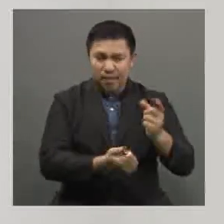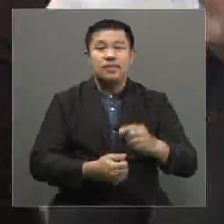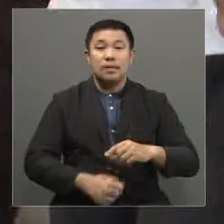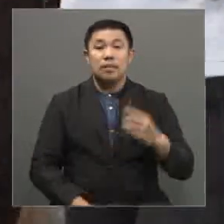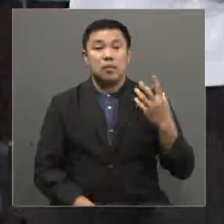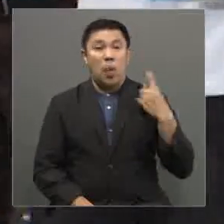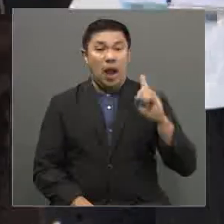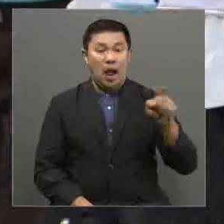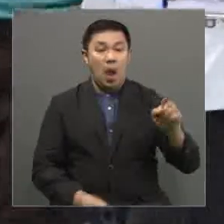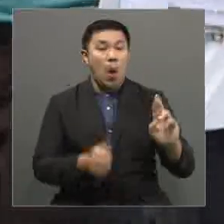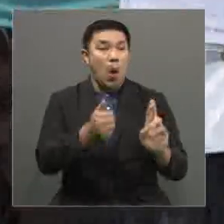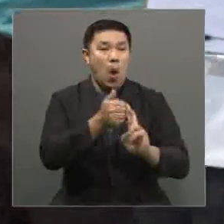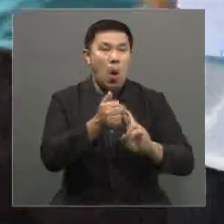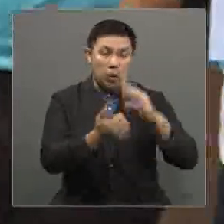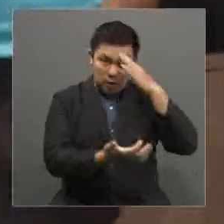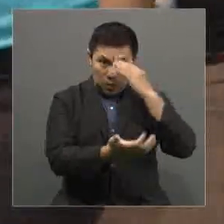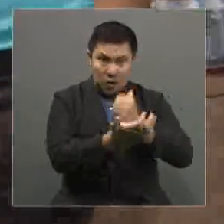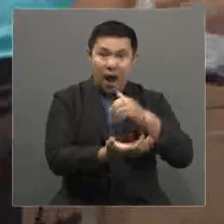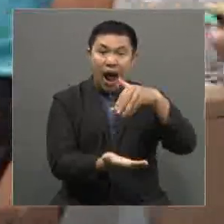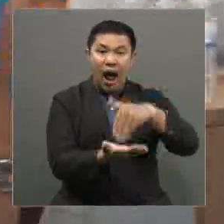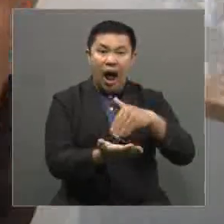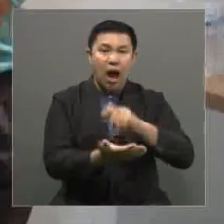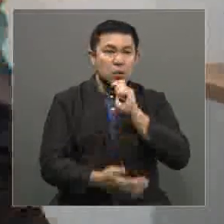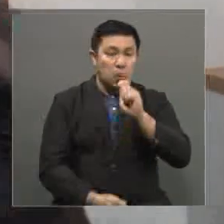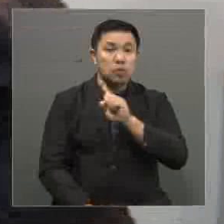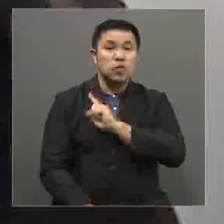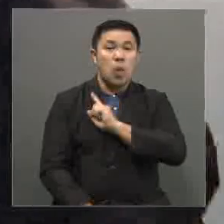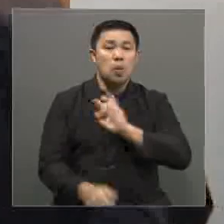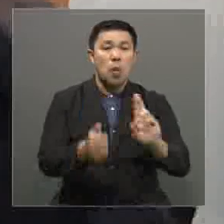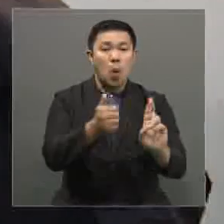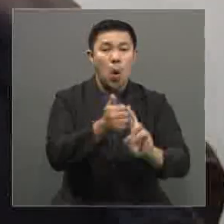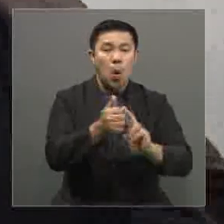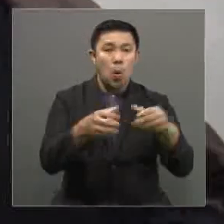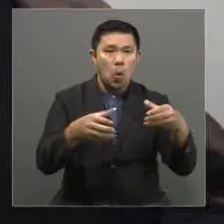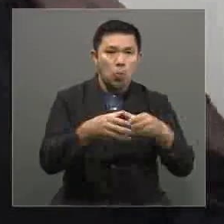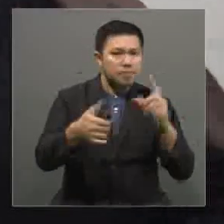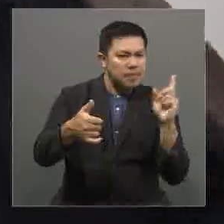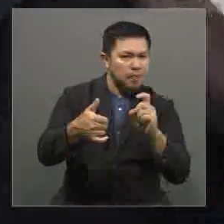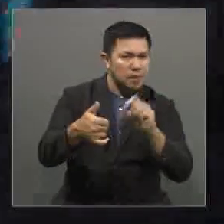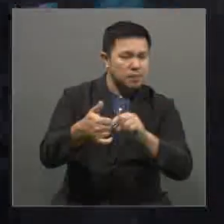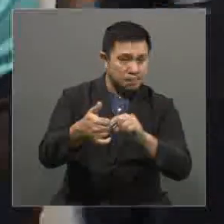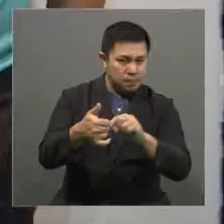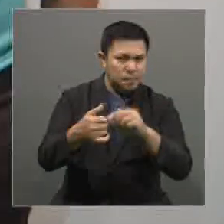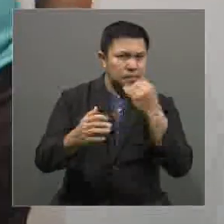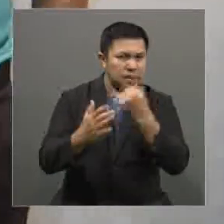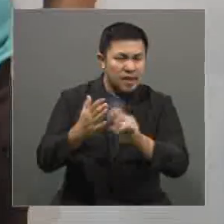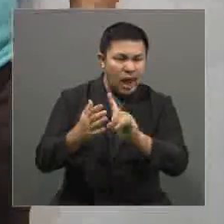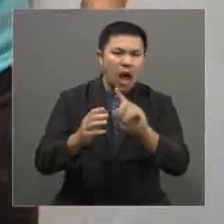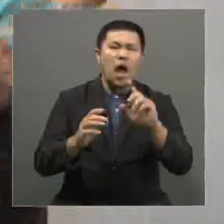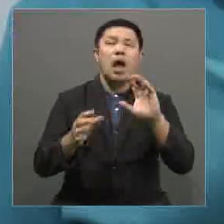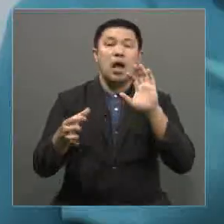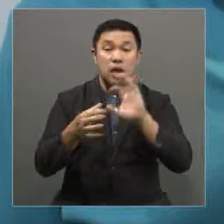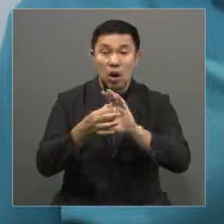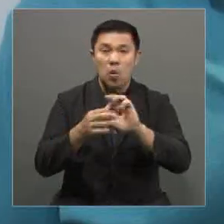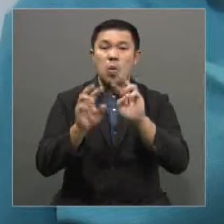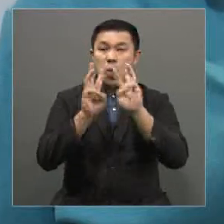รองผู้บัญชาตำรวจสอบสวนกลางในฐานะรองหัวหน้าคณะพนักงานสอบสวนคลี่คลายคดีเว็บพนันออนไลน์เครือข่ายมินนี่ระบุ